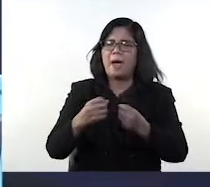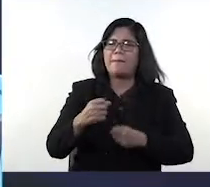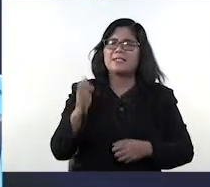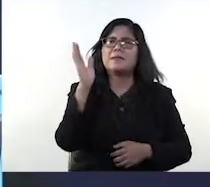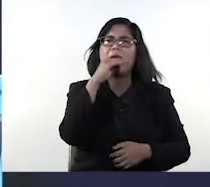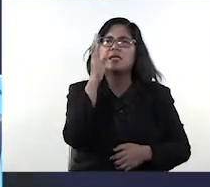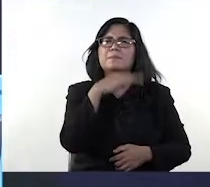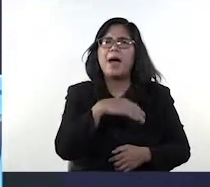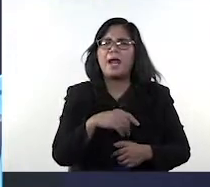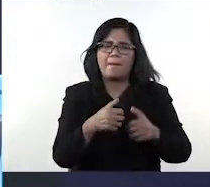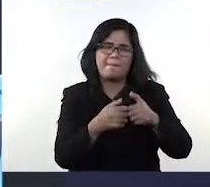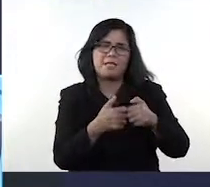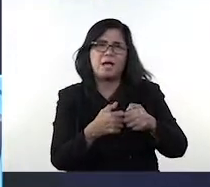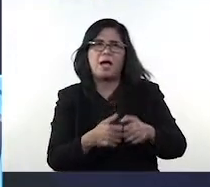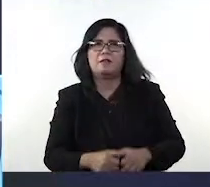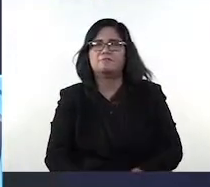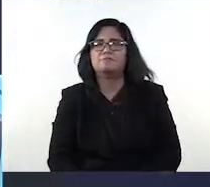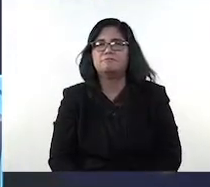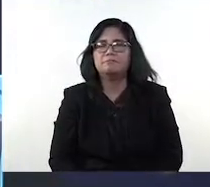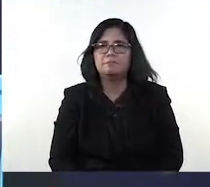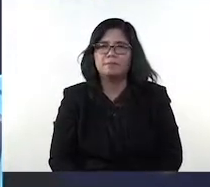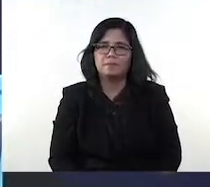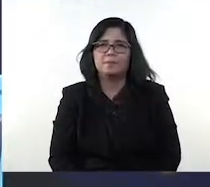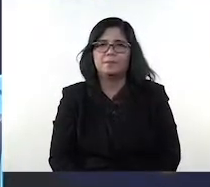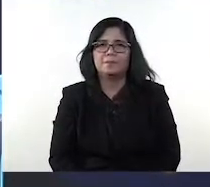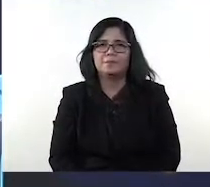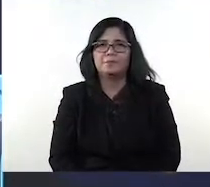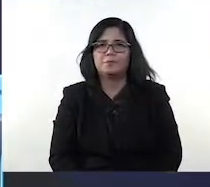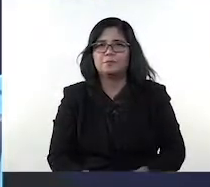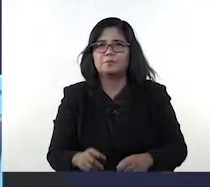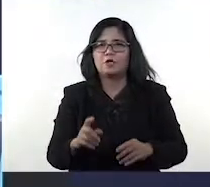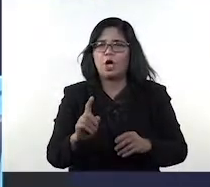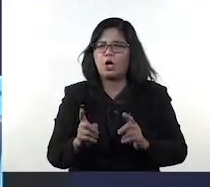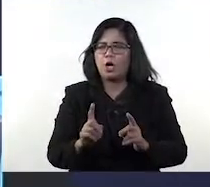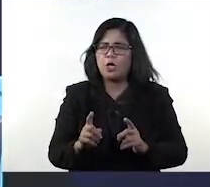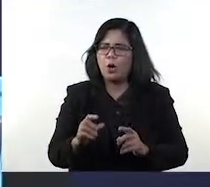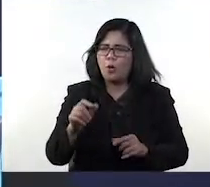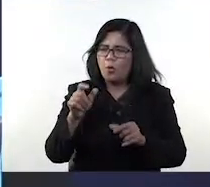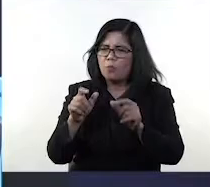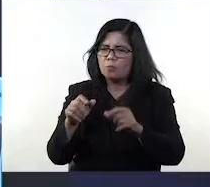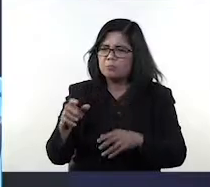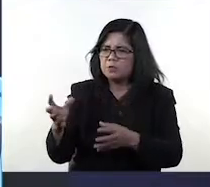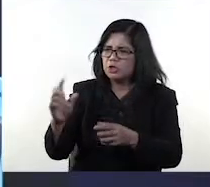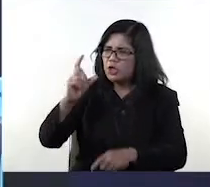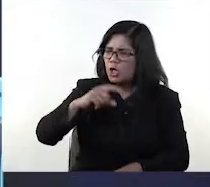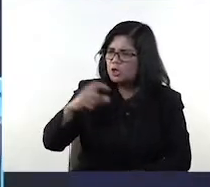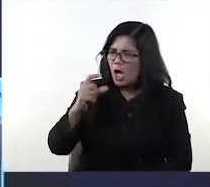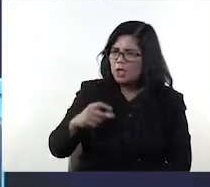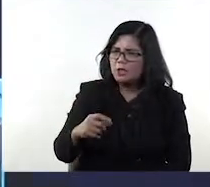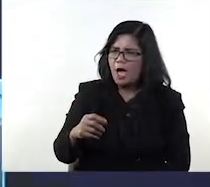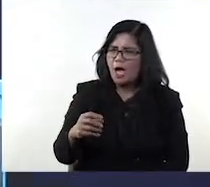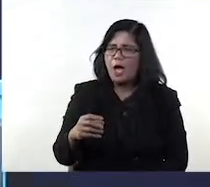lemah sebesar yang enggak keras sedikit Hi Ho tadinya orangnya keras Rejosari yang